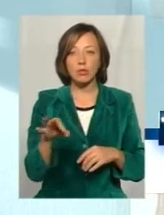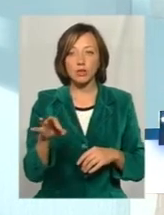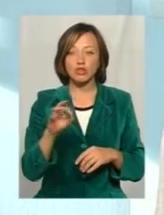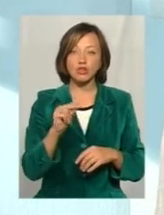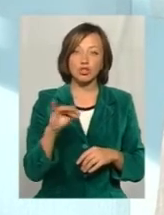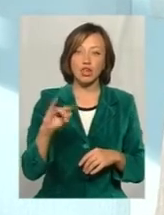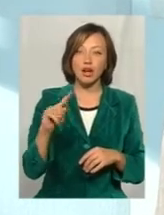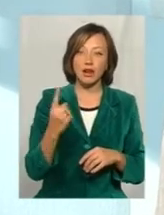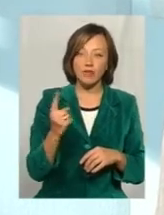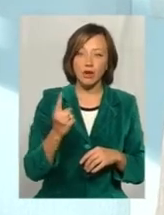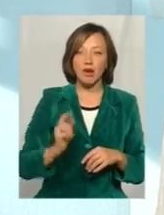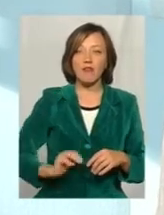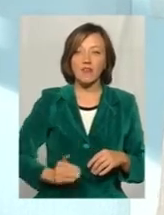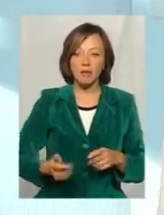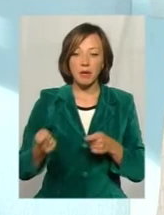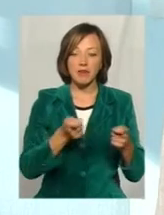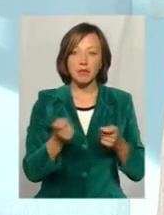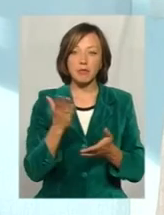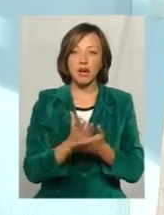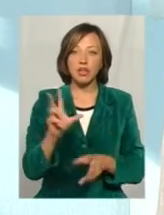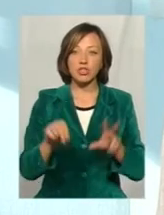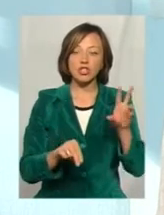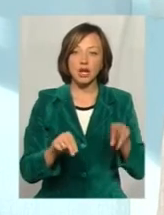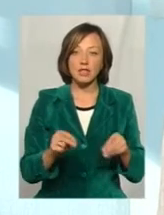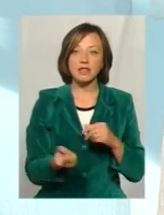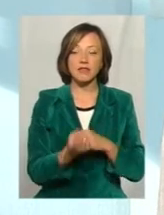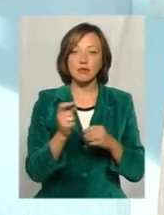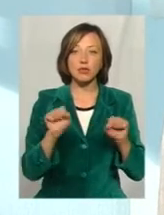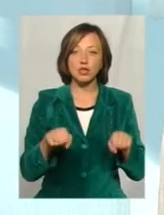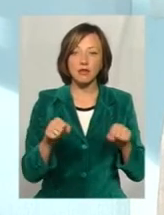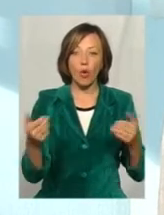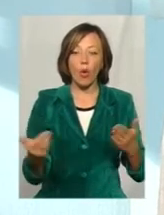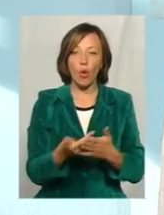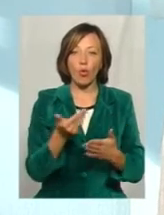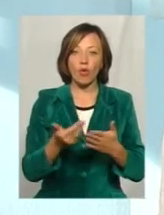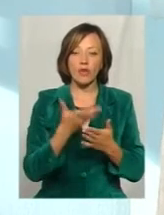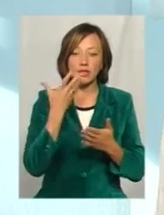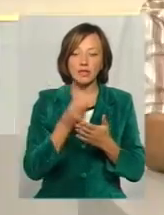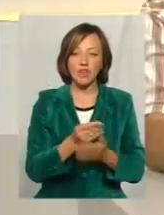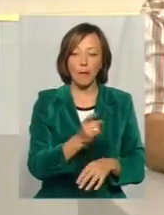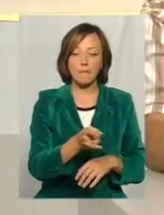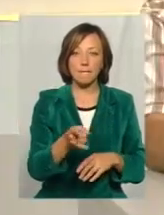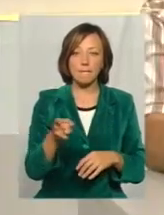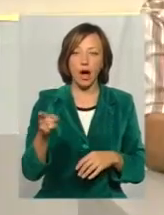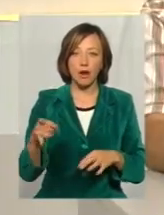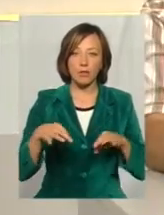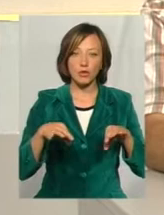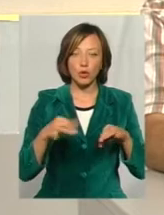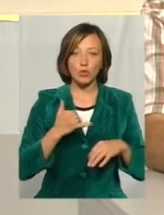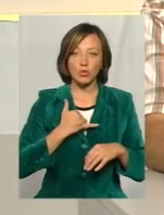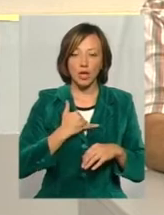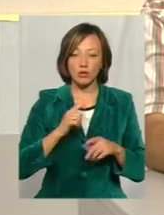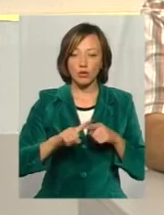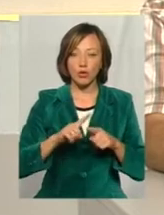гривню, перевізника з'явився шанс, з'явилася можливість оновити свій парк. От в нас гряде